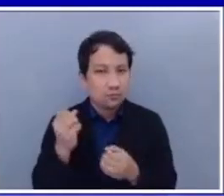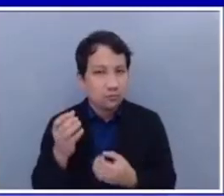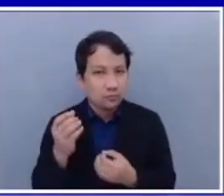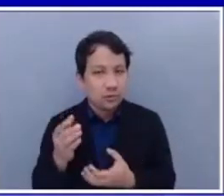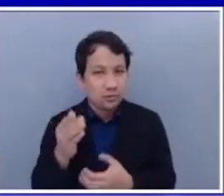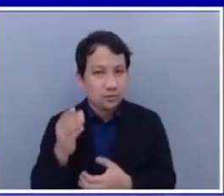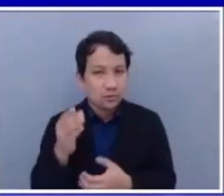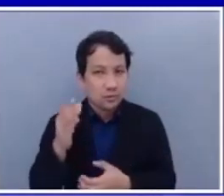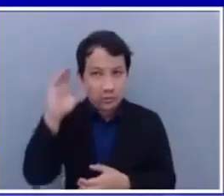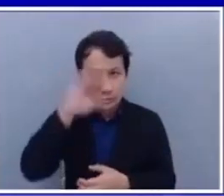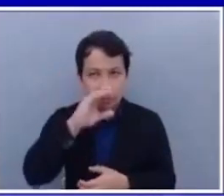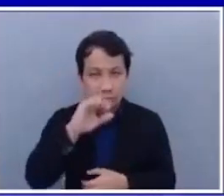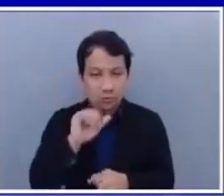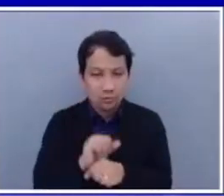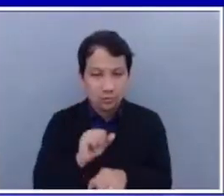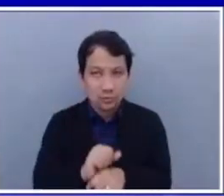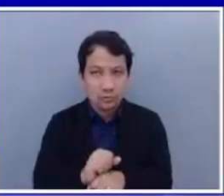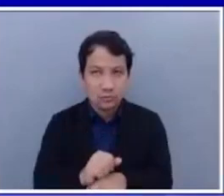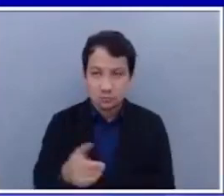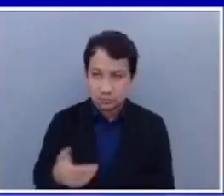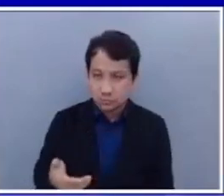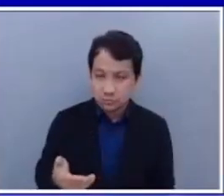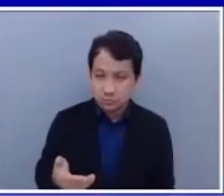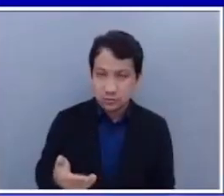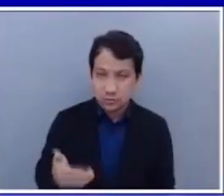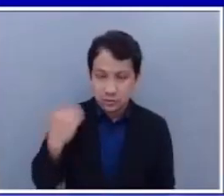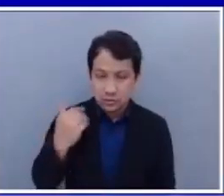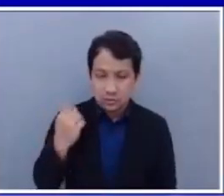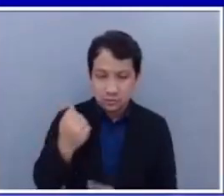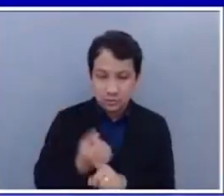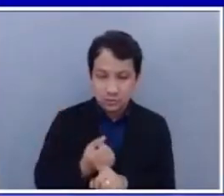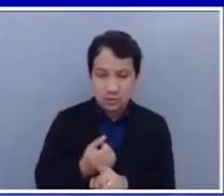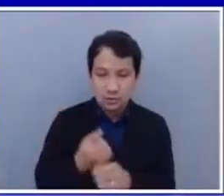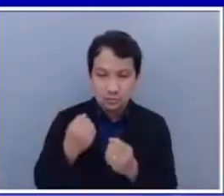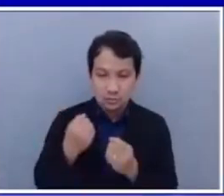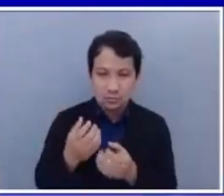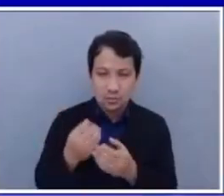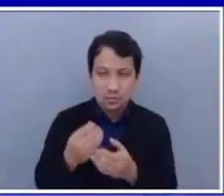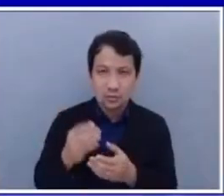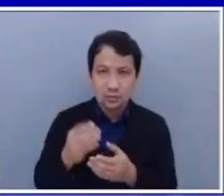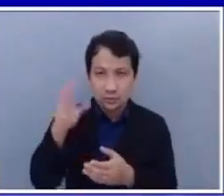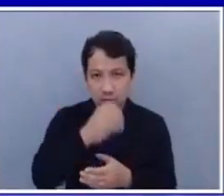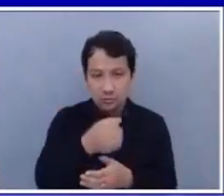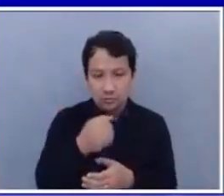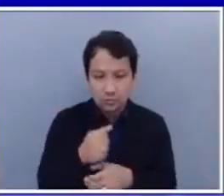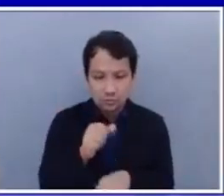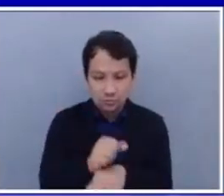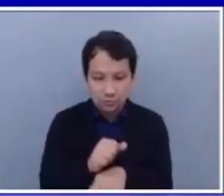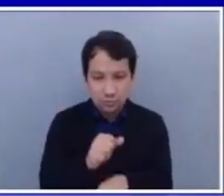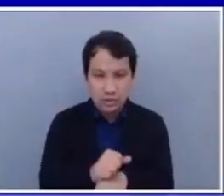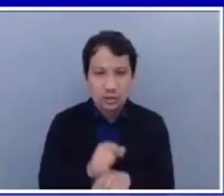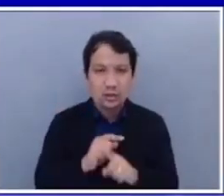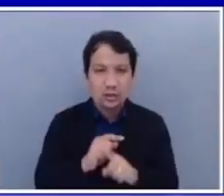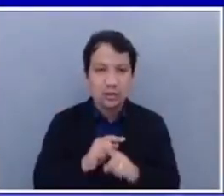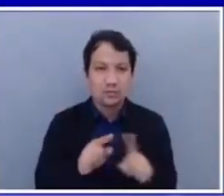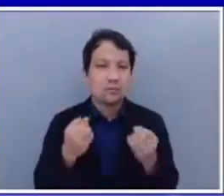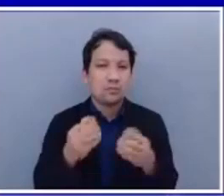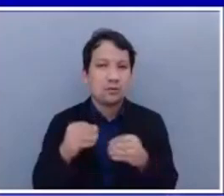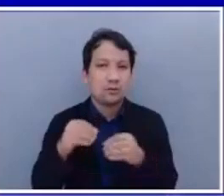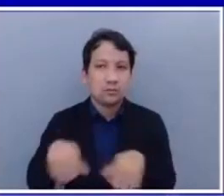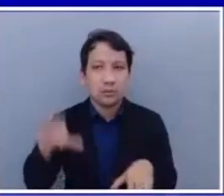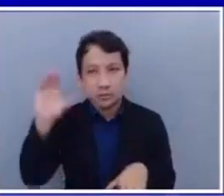ng trabaho. Nitong Setyembre, marami ang nakahanap ng trabaho, ngunit marami din ang naghahanap ng